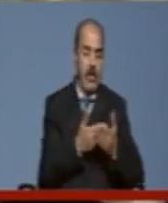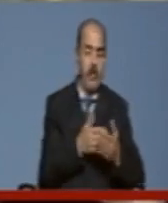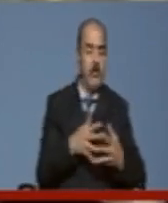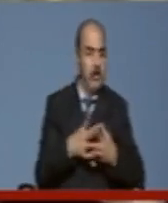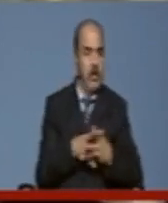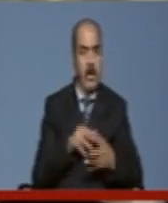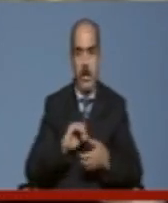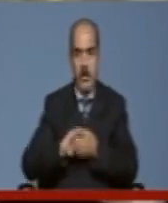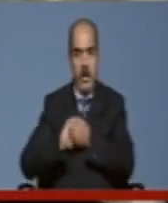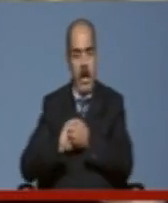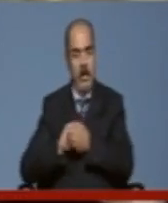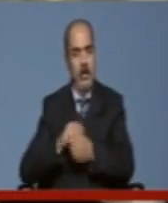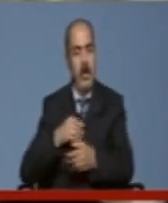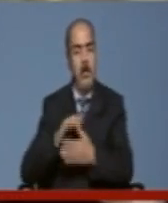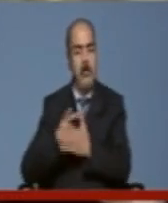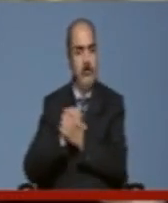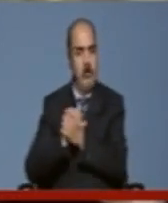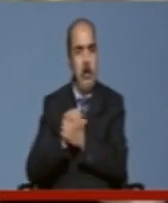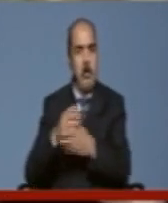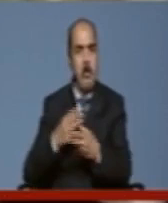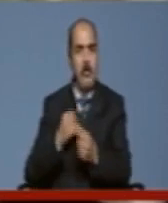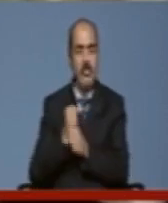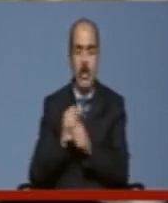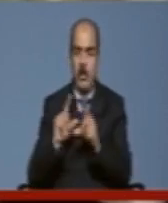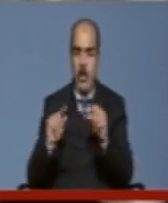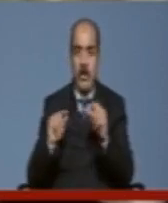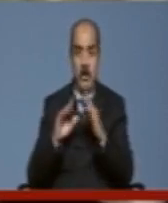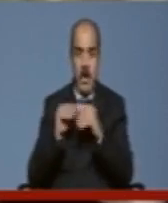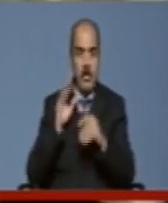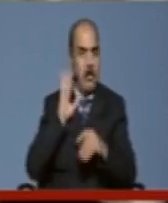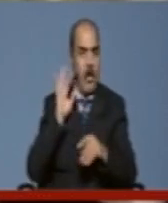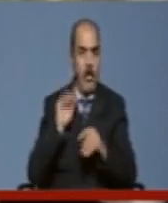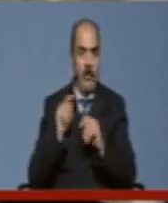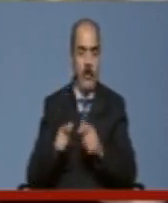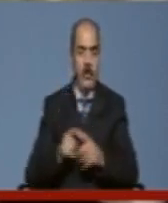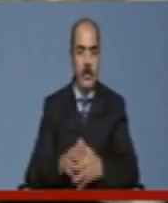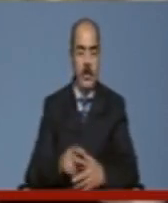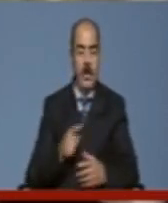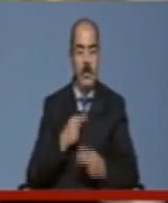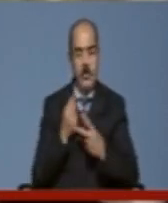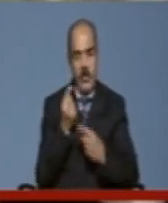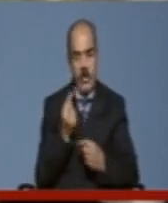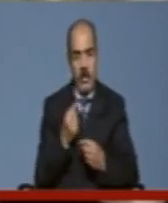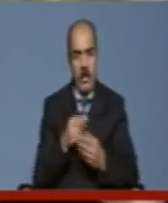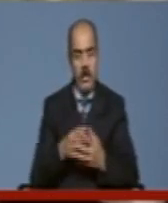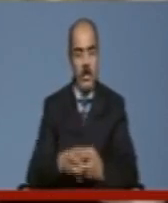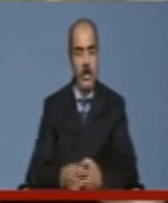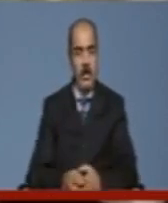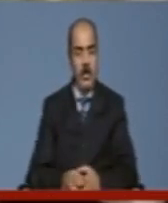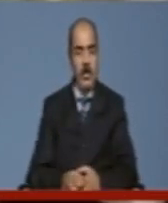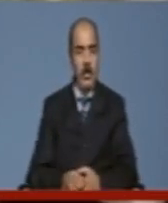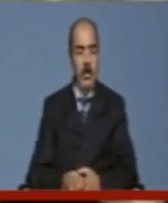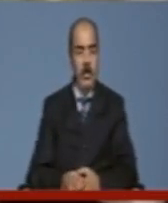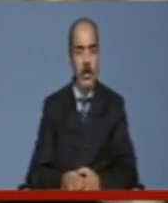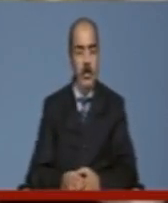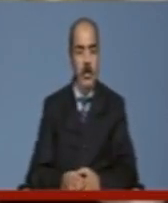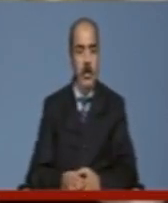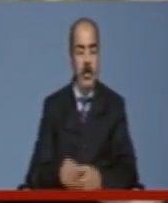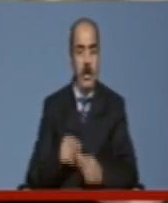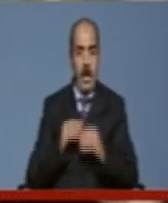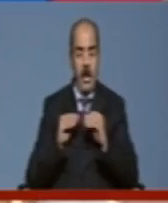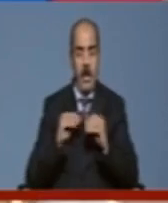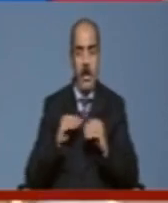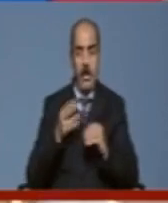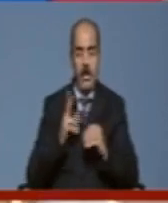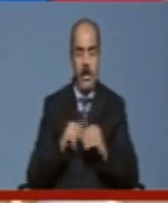أنا أعرف دوركم المتميز، وأود إن سمحتم لي بهذه الكلمات، أود أن